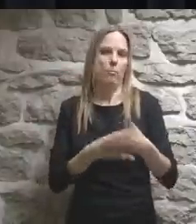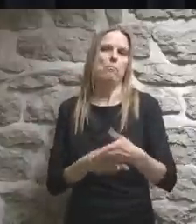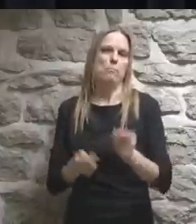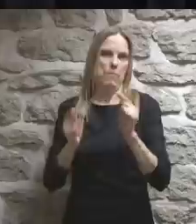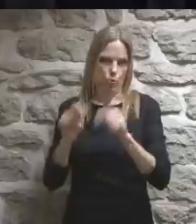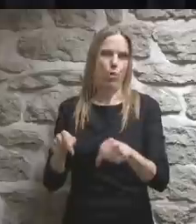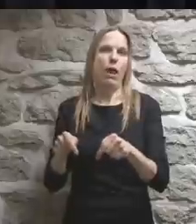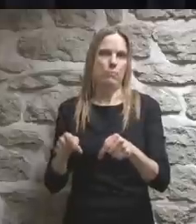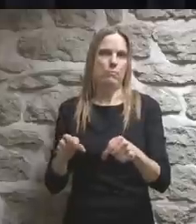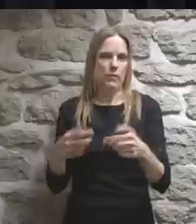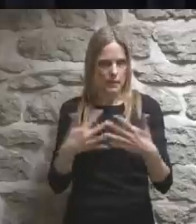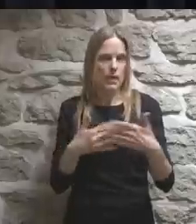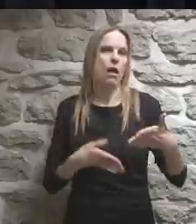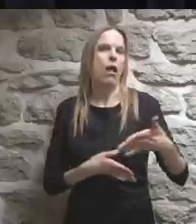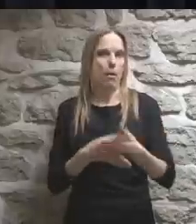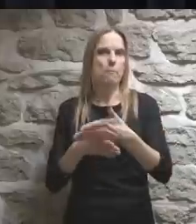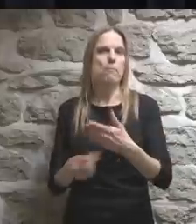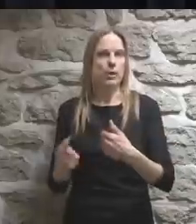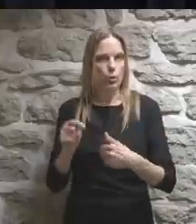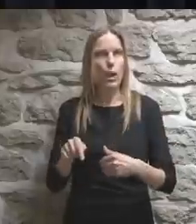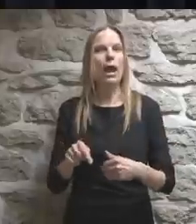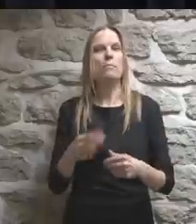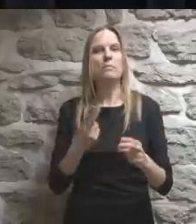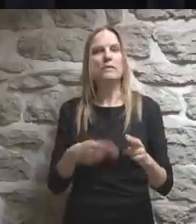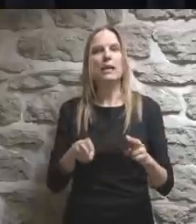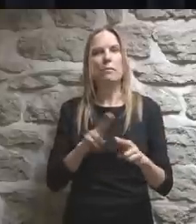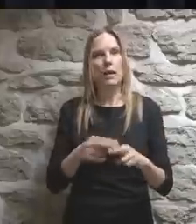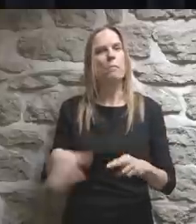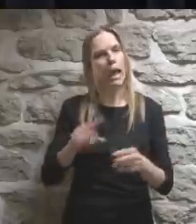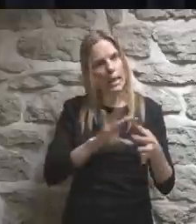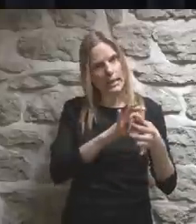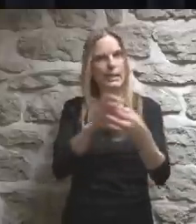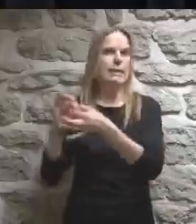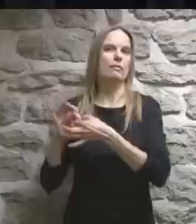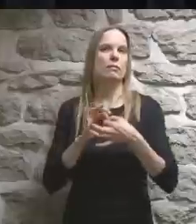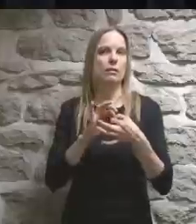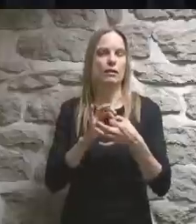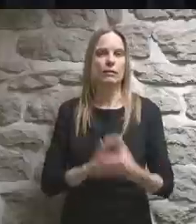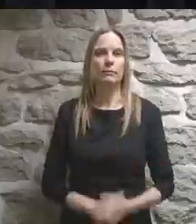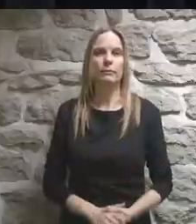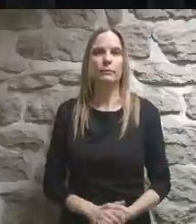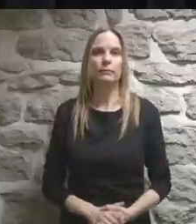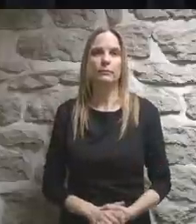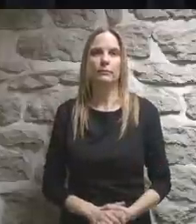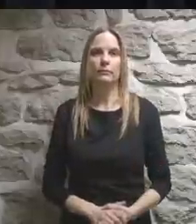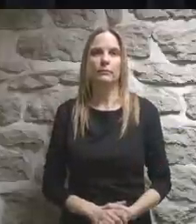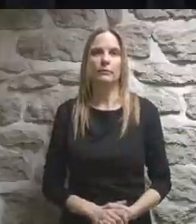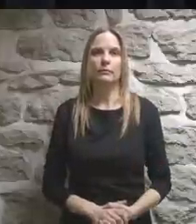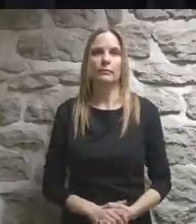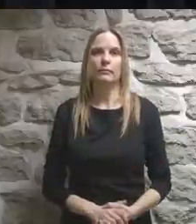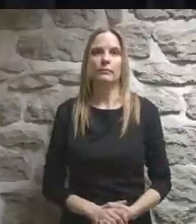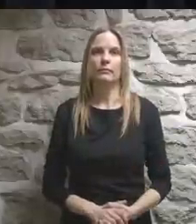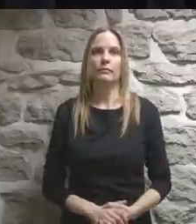teile appi igal juhul, sest me oleme teie liitlased. Aga